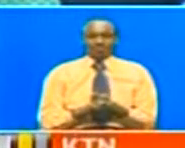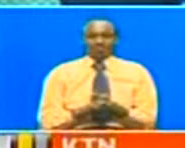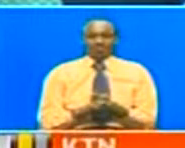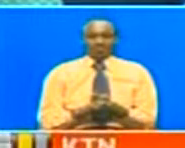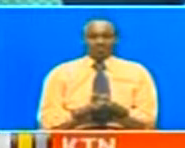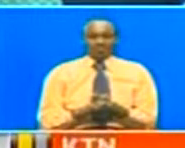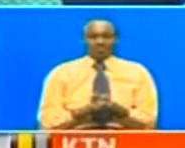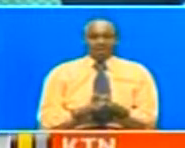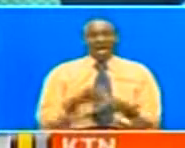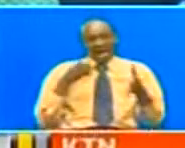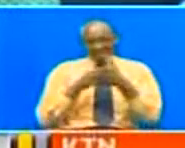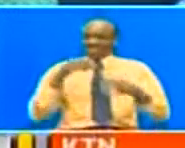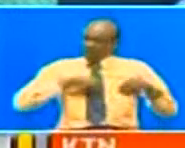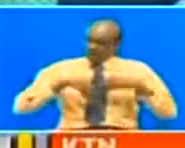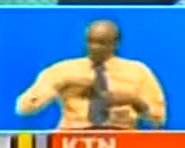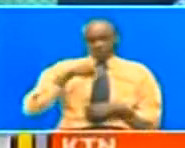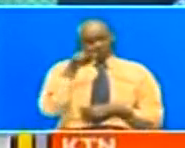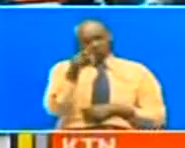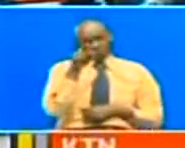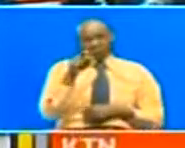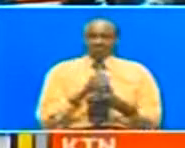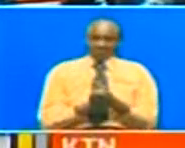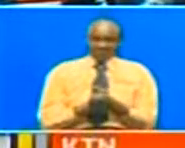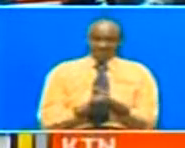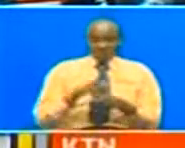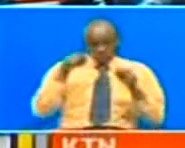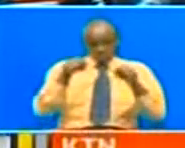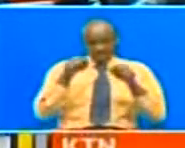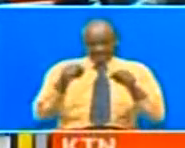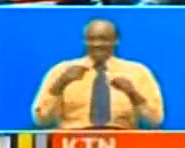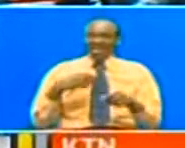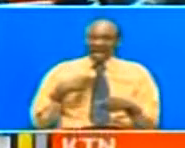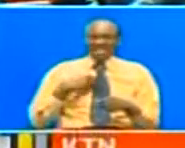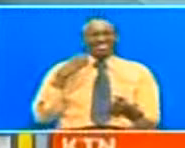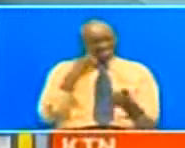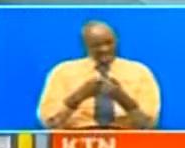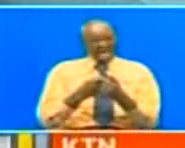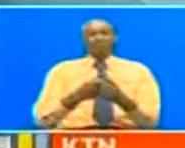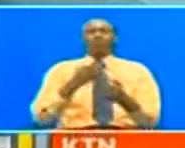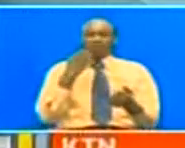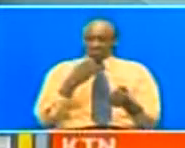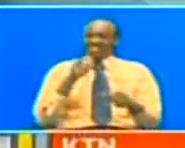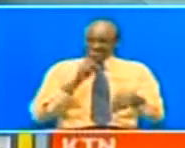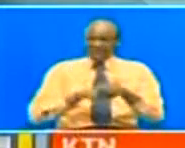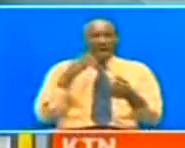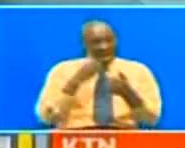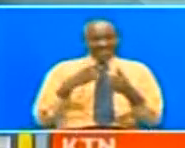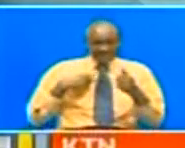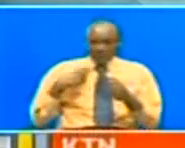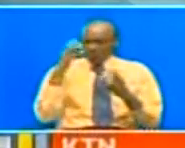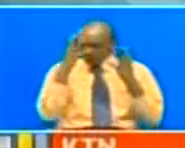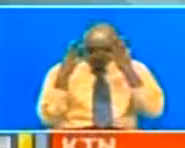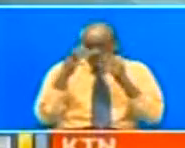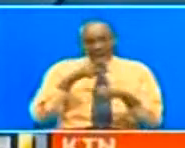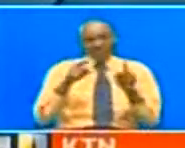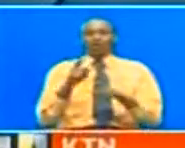Tume ya maadili na kupambana na ufisadi EACC ileo imekabiliwa na wakati mgumu walipojiwa na kamati ya bunge kuhusu